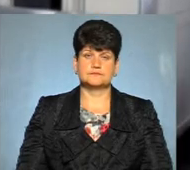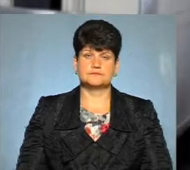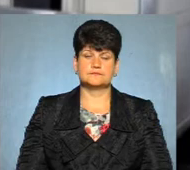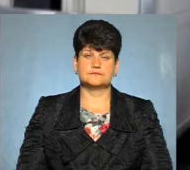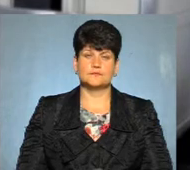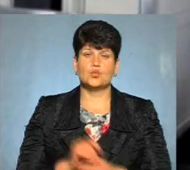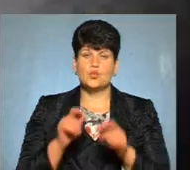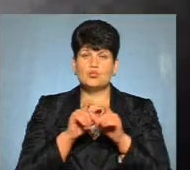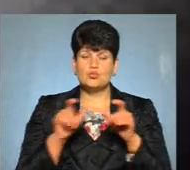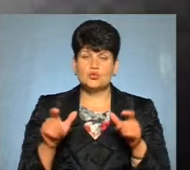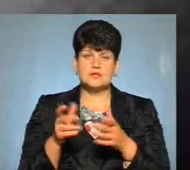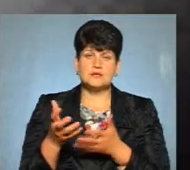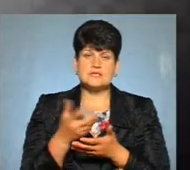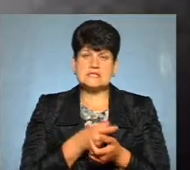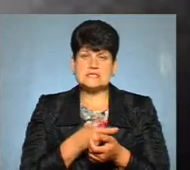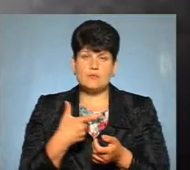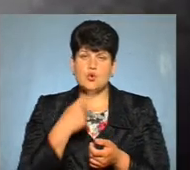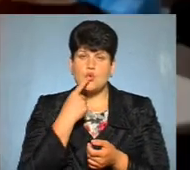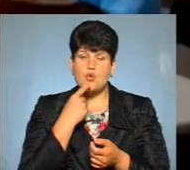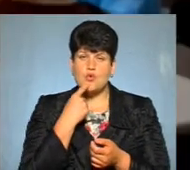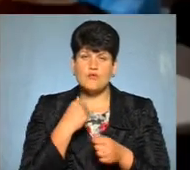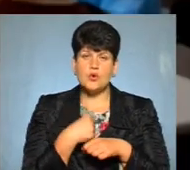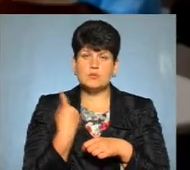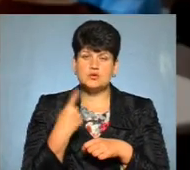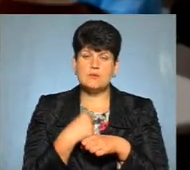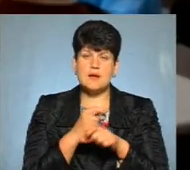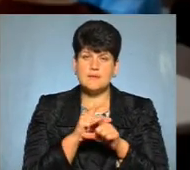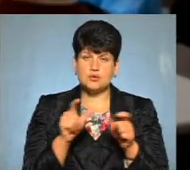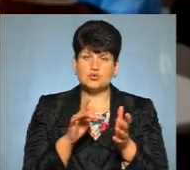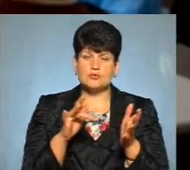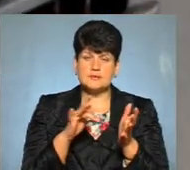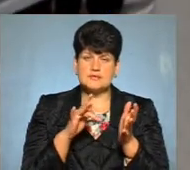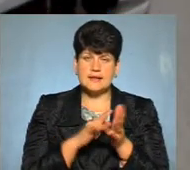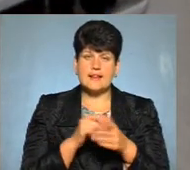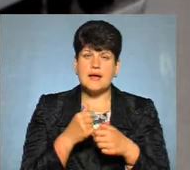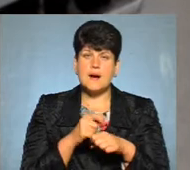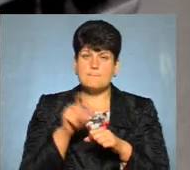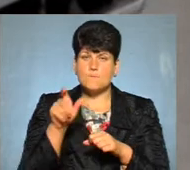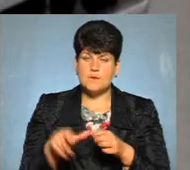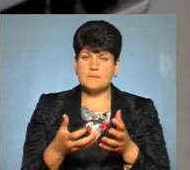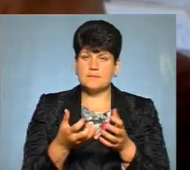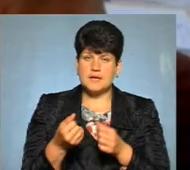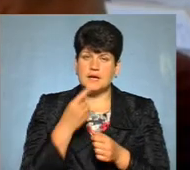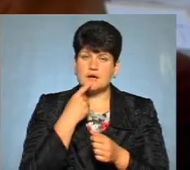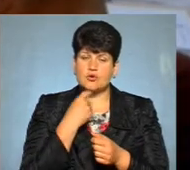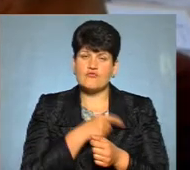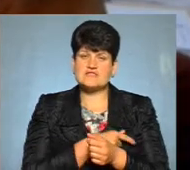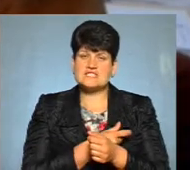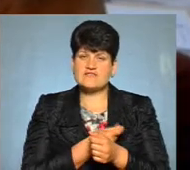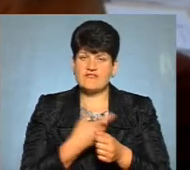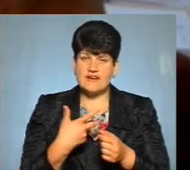У пункті забору крові обласного лабораторного центру лаборантка Ірина Душенько бере кров з вени тернополянина Петра Прибули